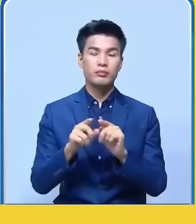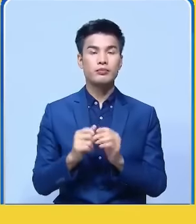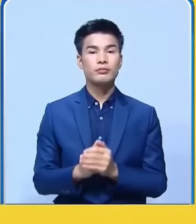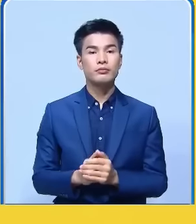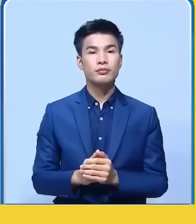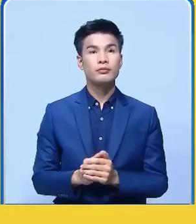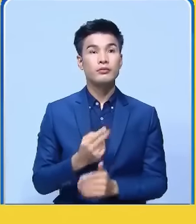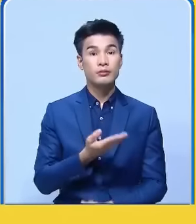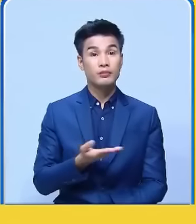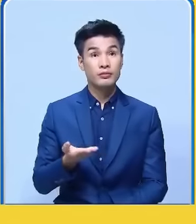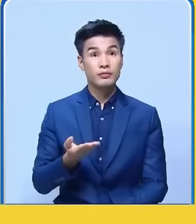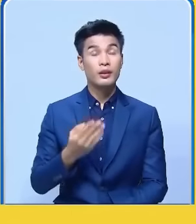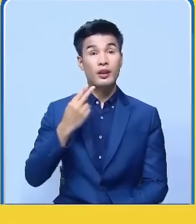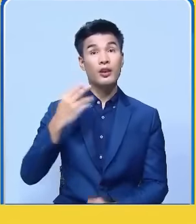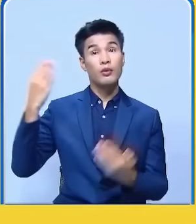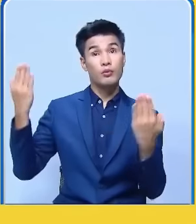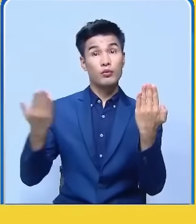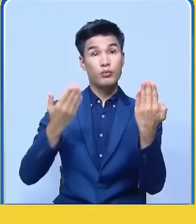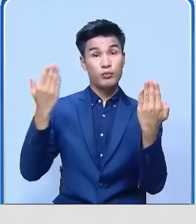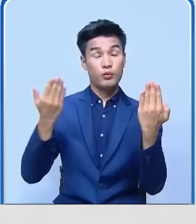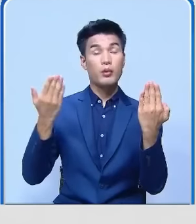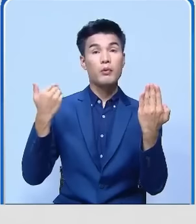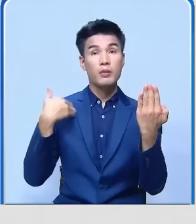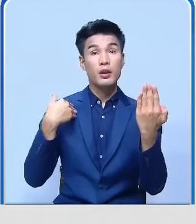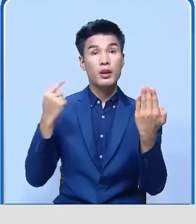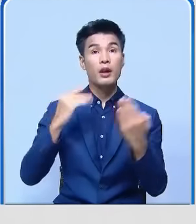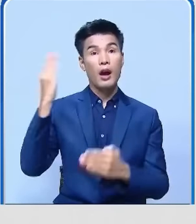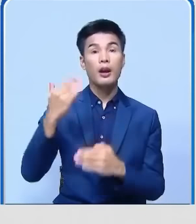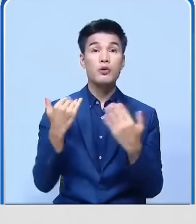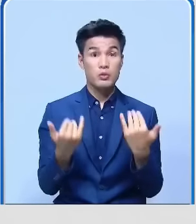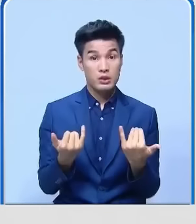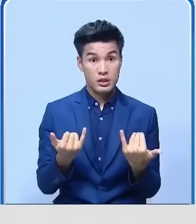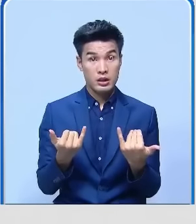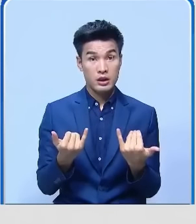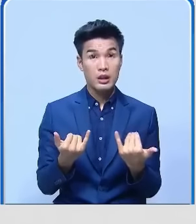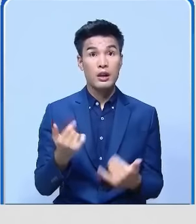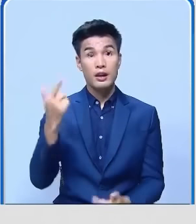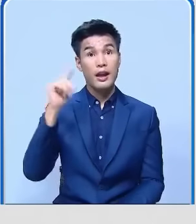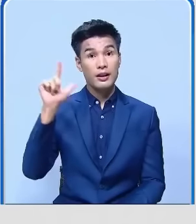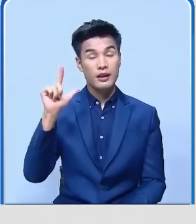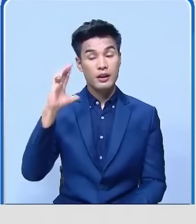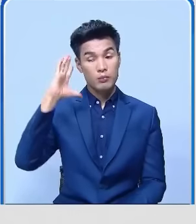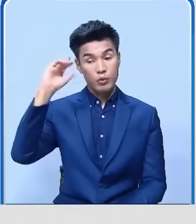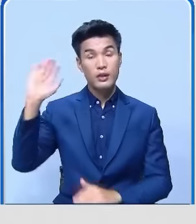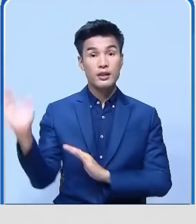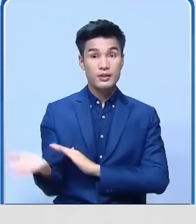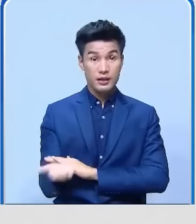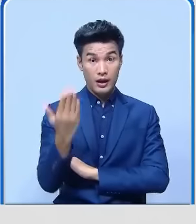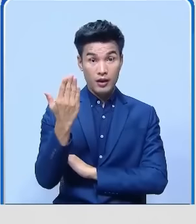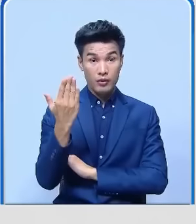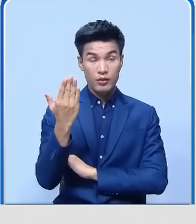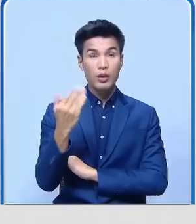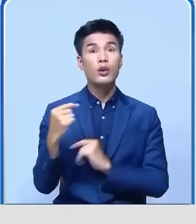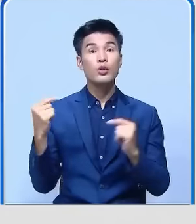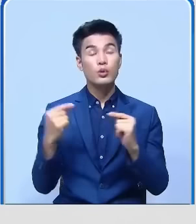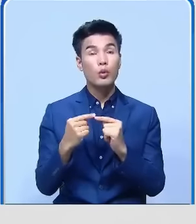และนี่ก็คือฝั่งขวามือของหน้าจอนะคะก็จะเป็นสภาพอากาศของวันนี้ไปจนถึงเช้าของวันพรุ่งนี้นะคะในส่วน